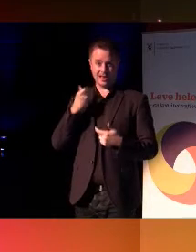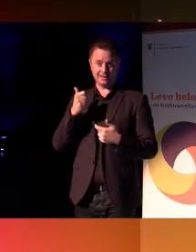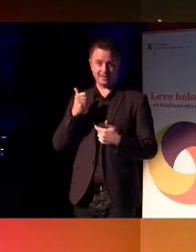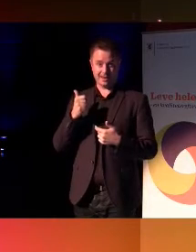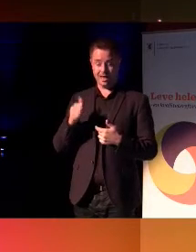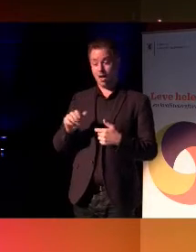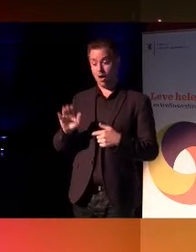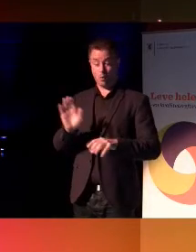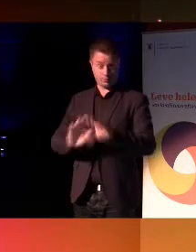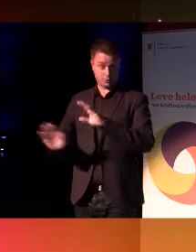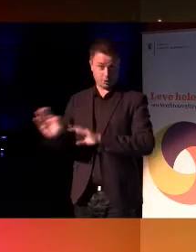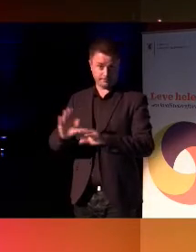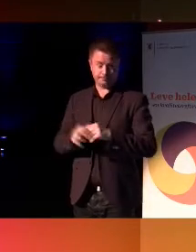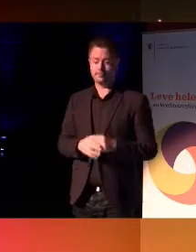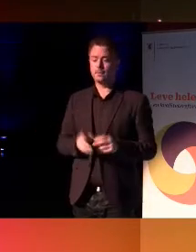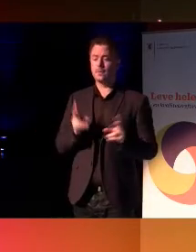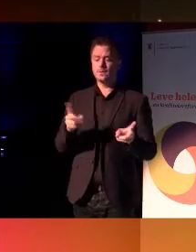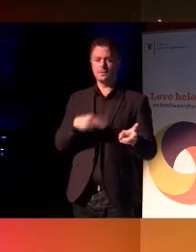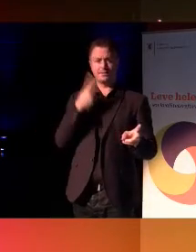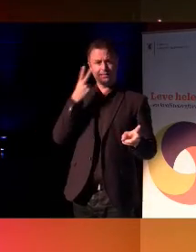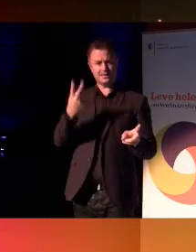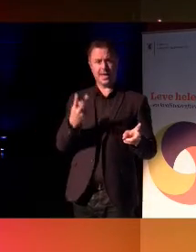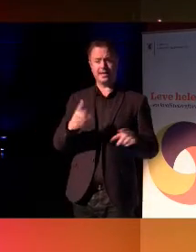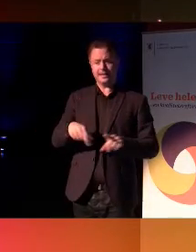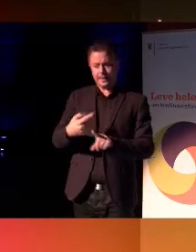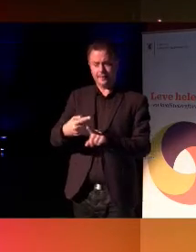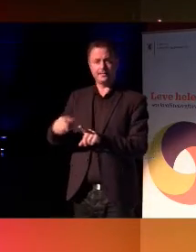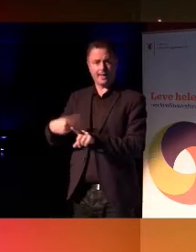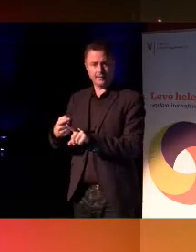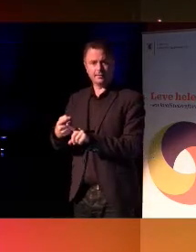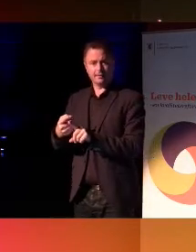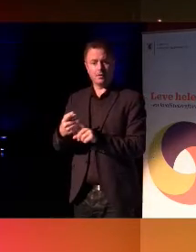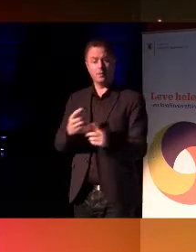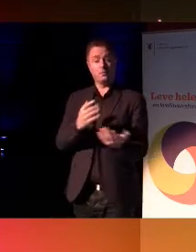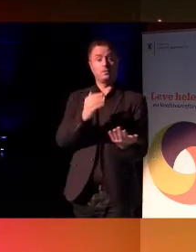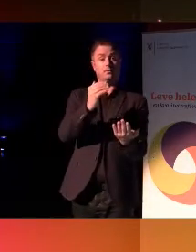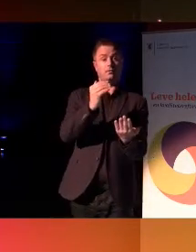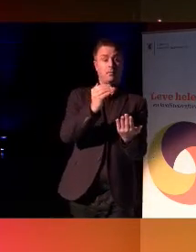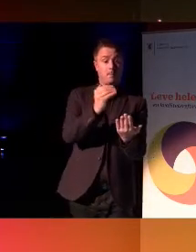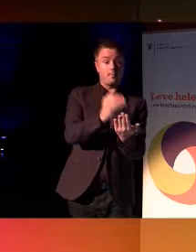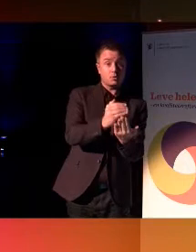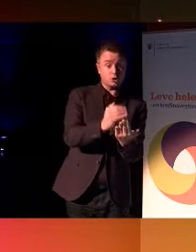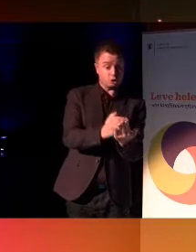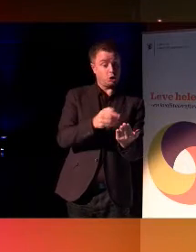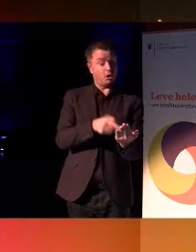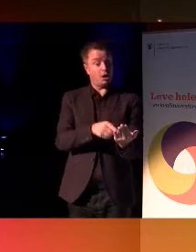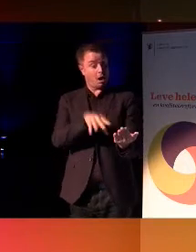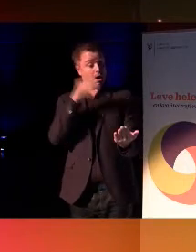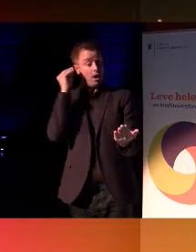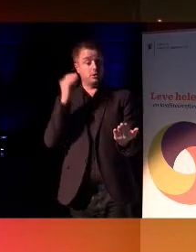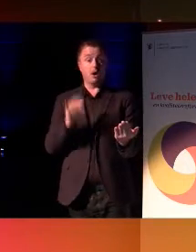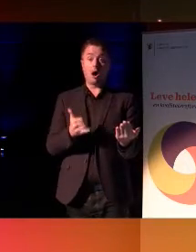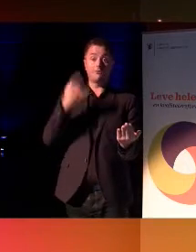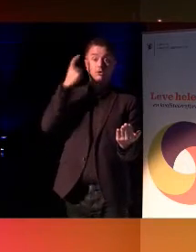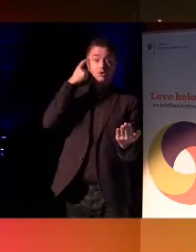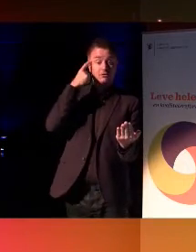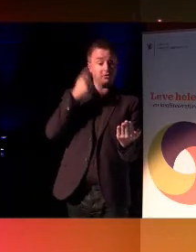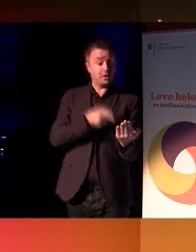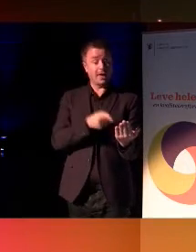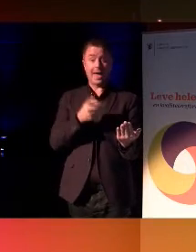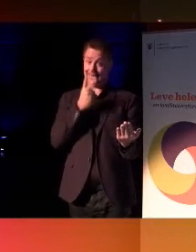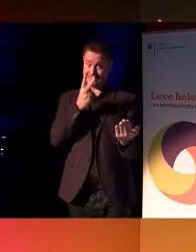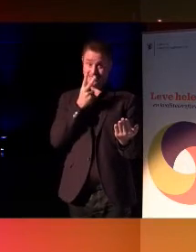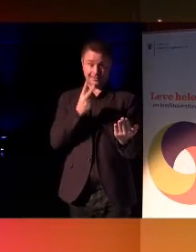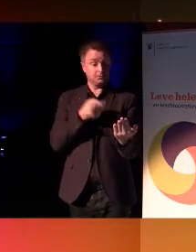Vi påviser jo at det prosedyrer, og prosedyrene kan fremstå som både fornuftige og hensiktsmessige, men